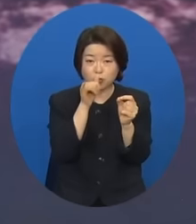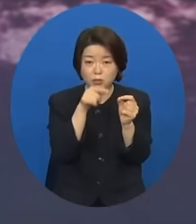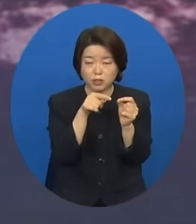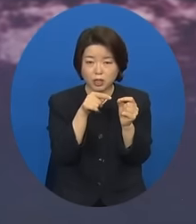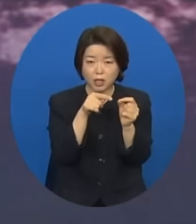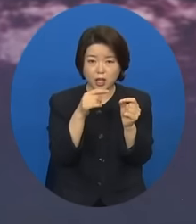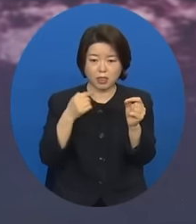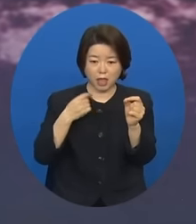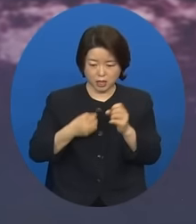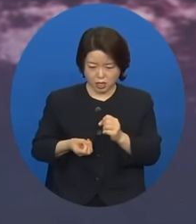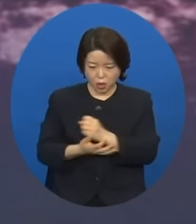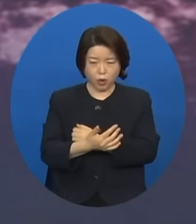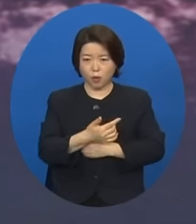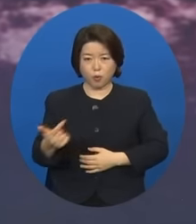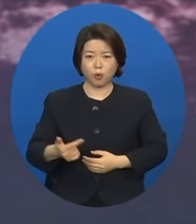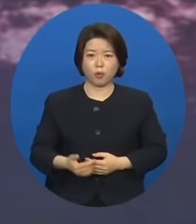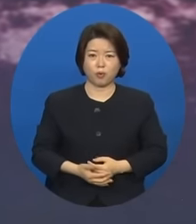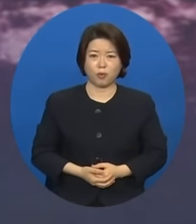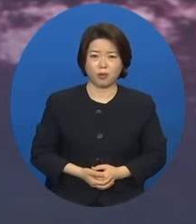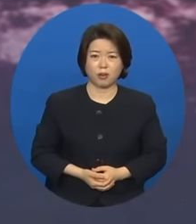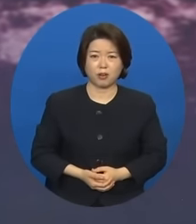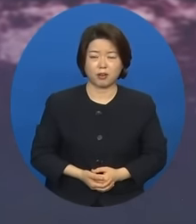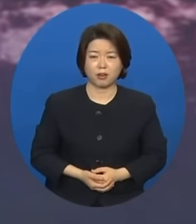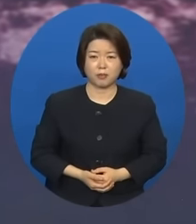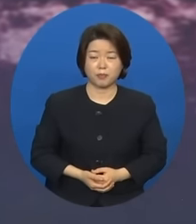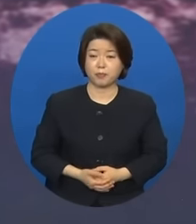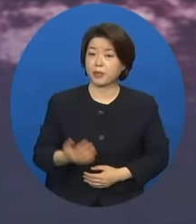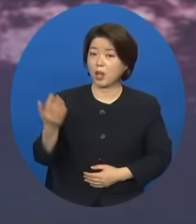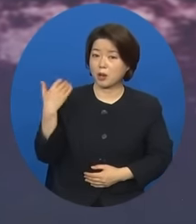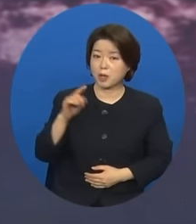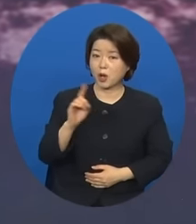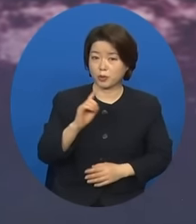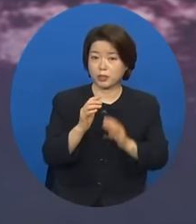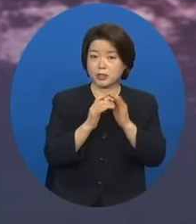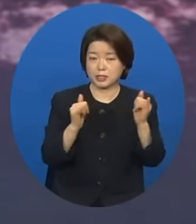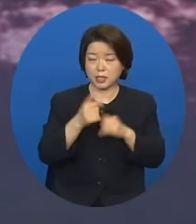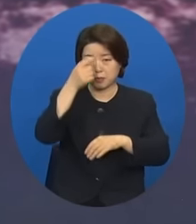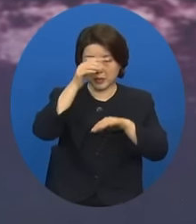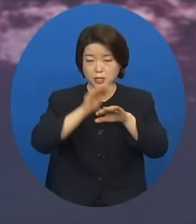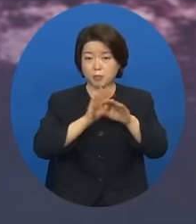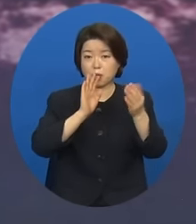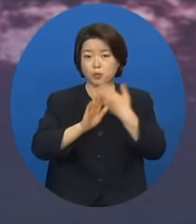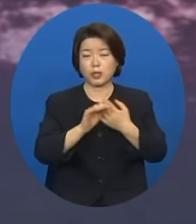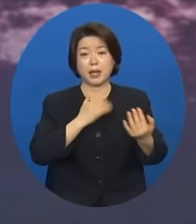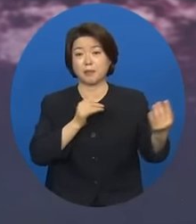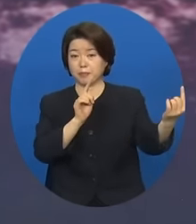크다는 거예요 얼마 전에 어떤 분이 예배 후에 찾아오셨어요